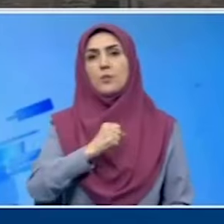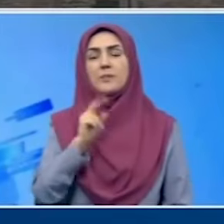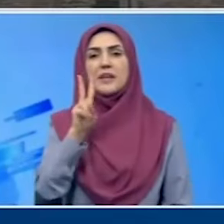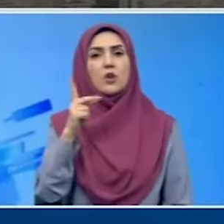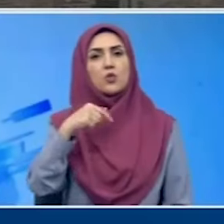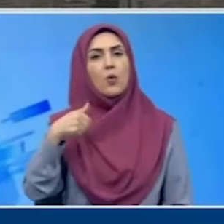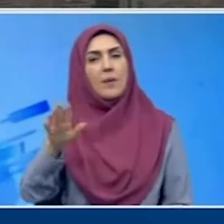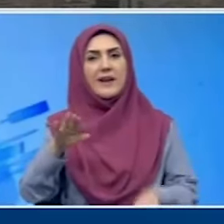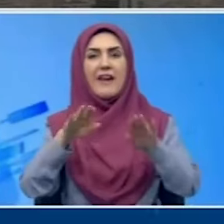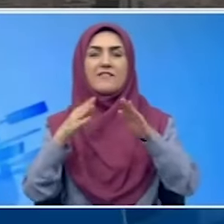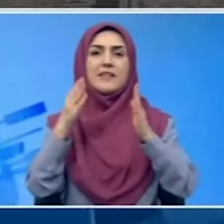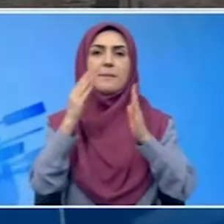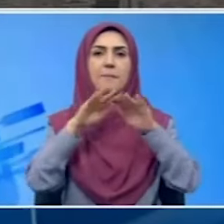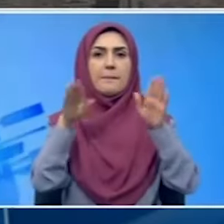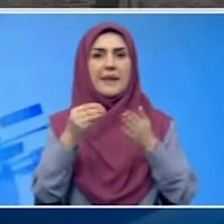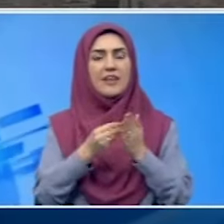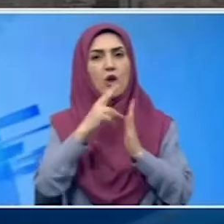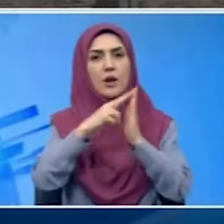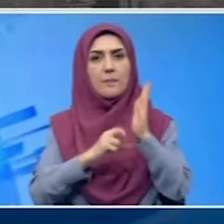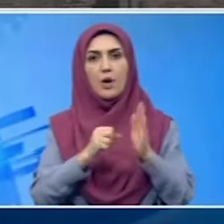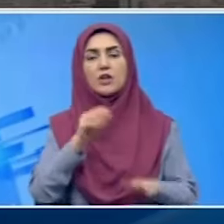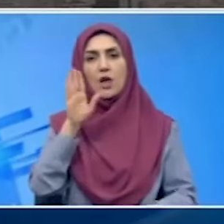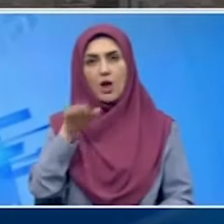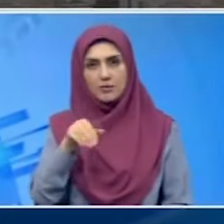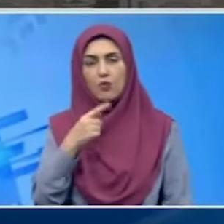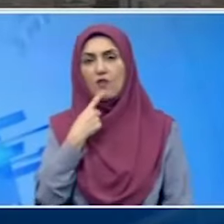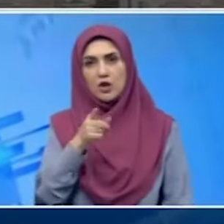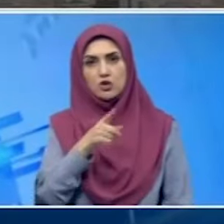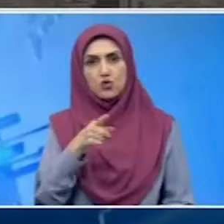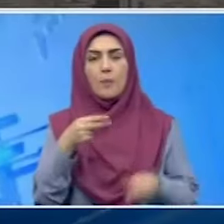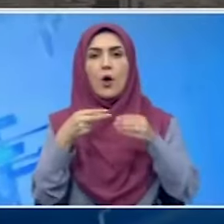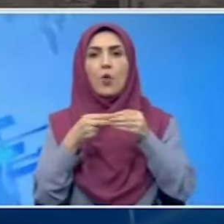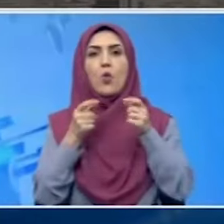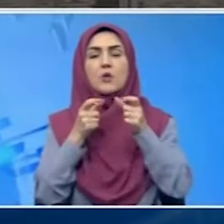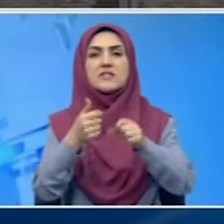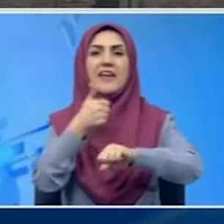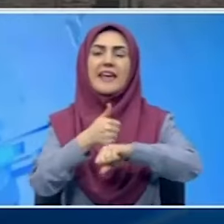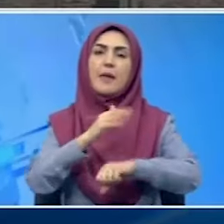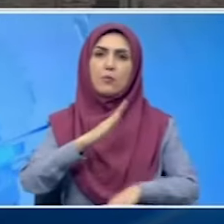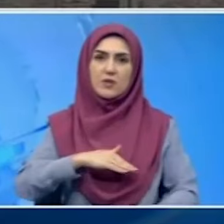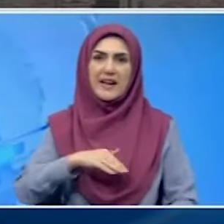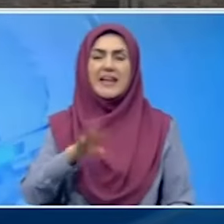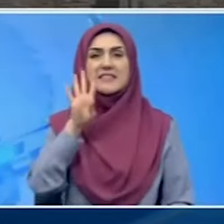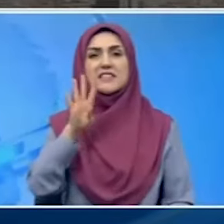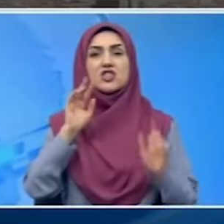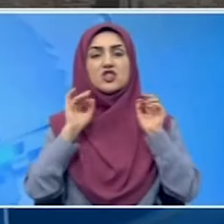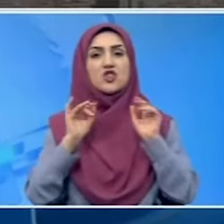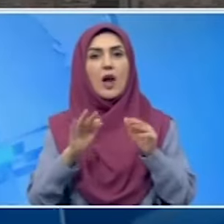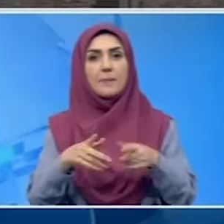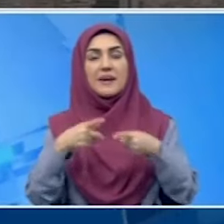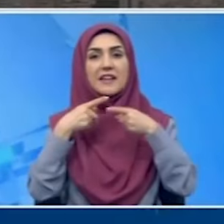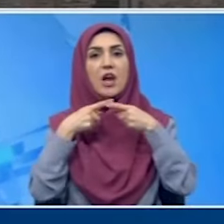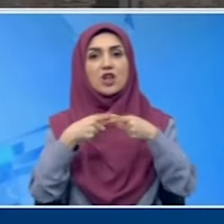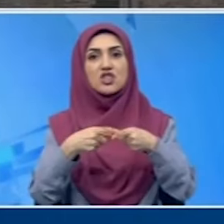داره، شما هم چون عضو هیئت رئیسه هستین ما خودروی شما رو گرفتیم که بیاین تعیین تکلیف کنیم. ماجرا از این قرار است که با